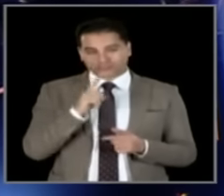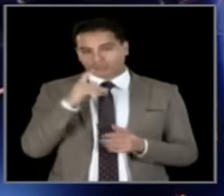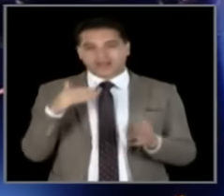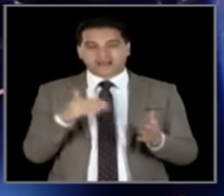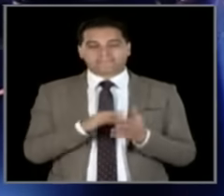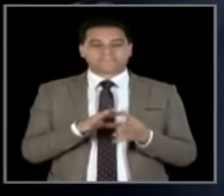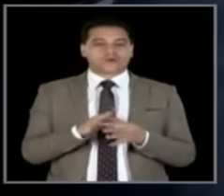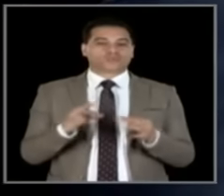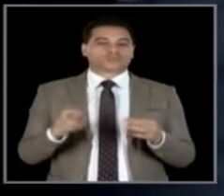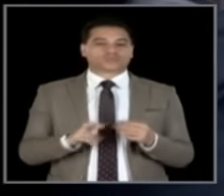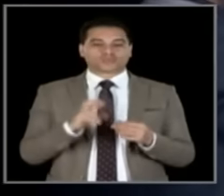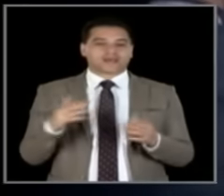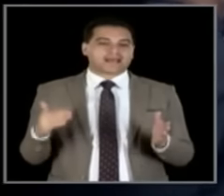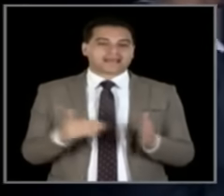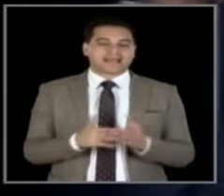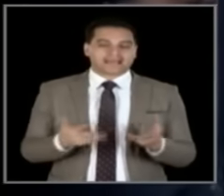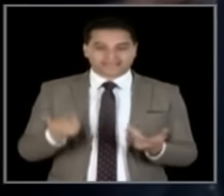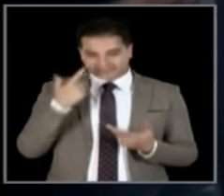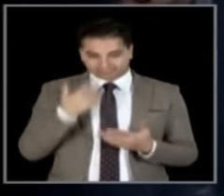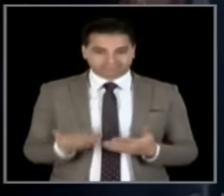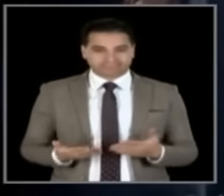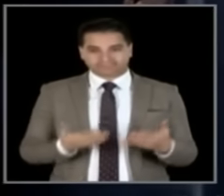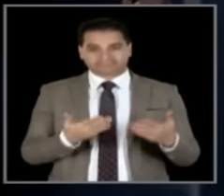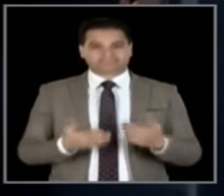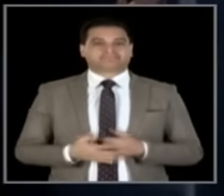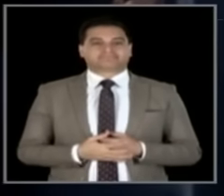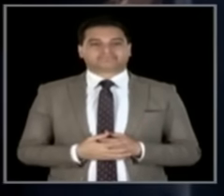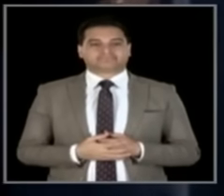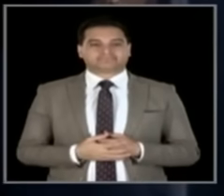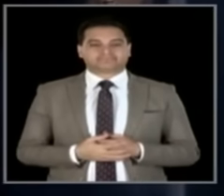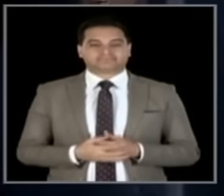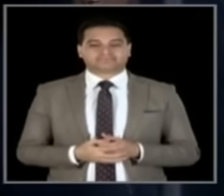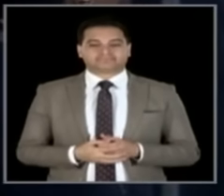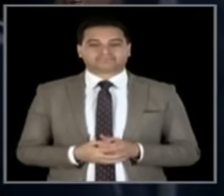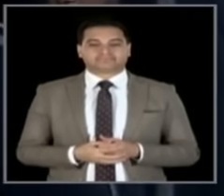الدسوقي وهنشوف آخر سؤال وموضوع السؤال إيه.